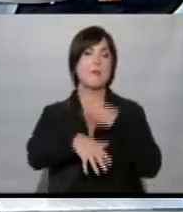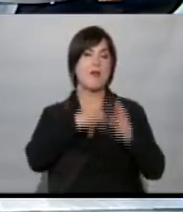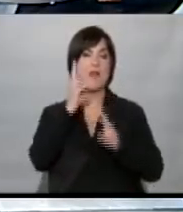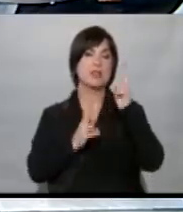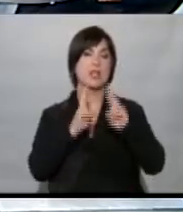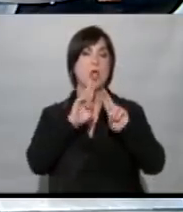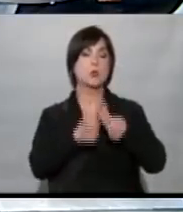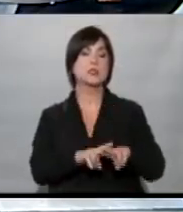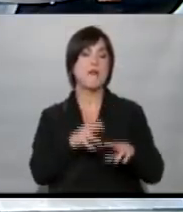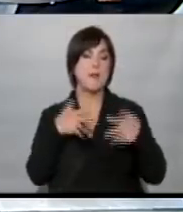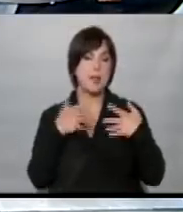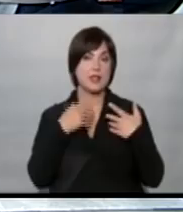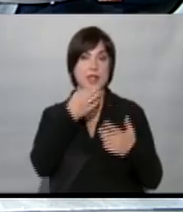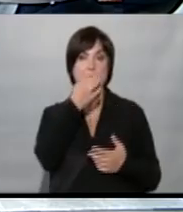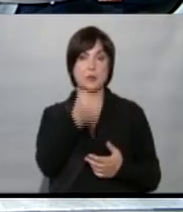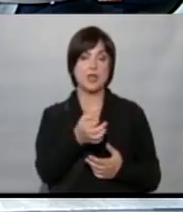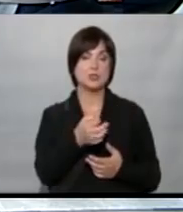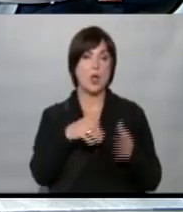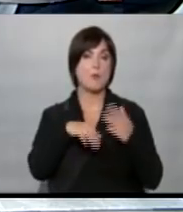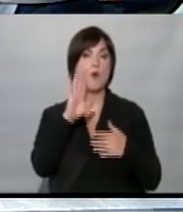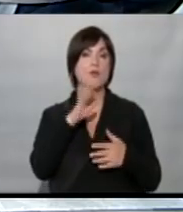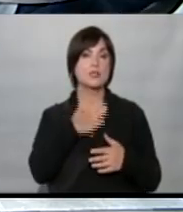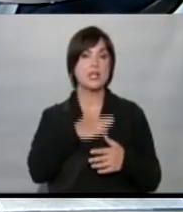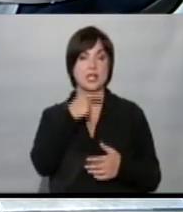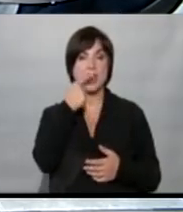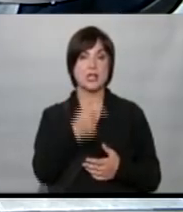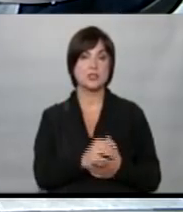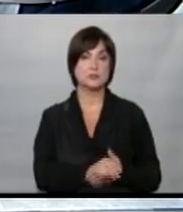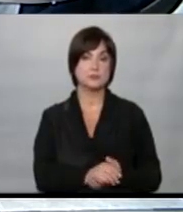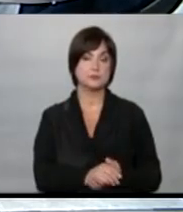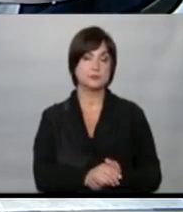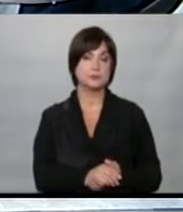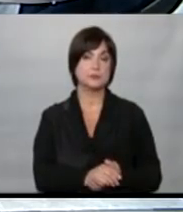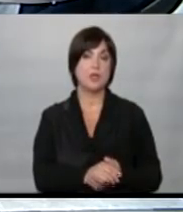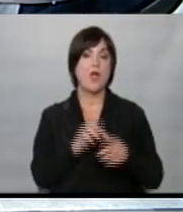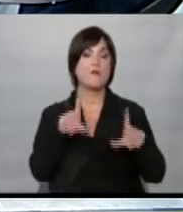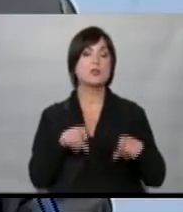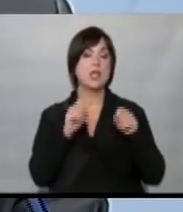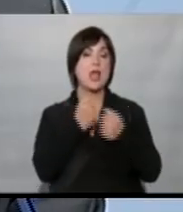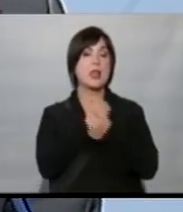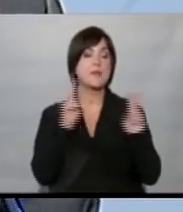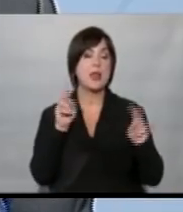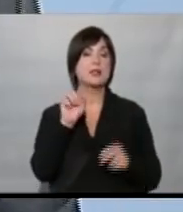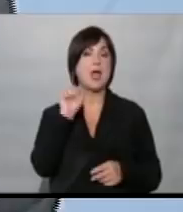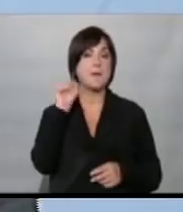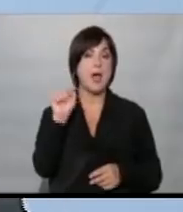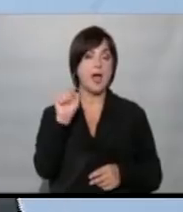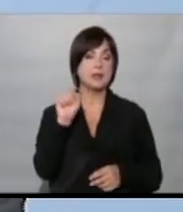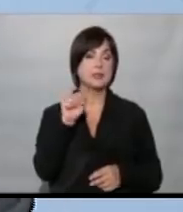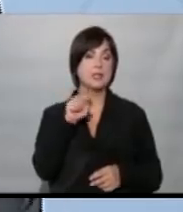да ги оставиме. Може само да кажам еден збор. Малку повеќе да кажат од ние што... Австралија, дека либералната партија